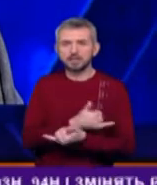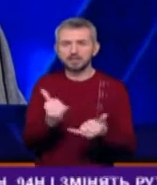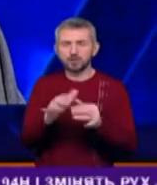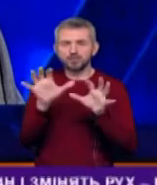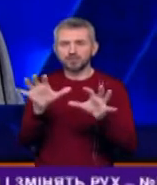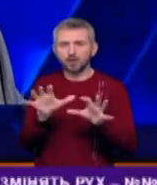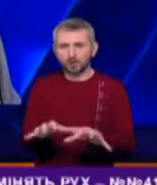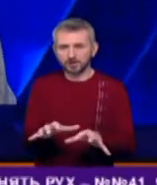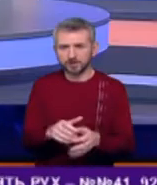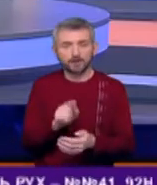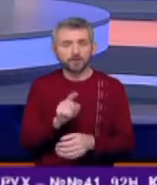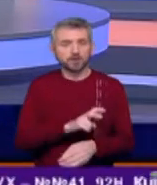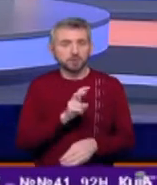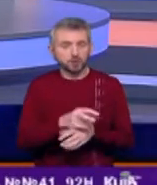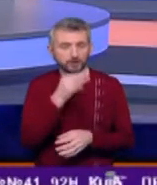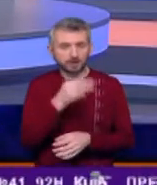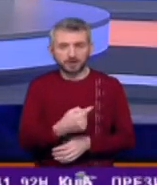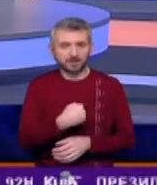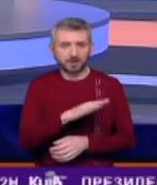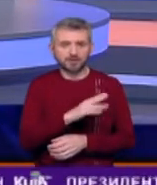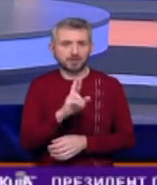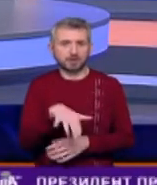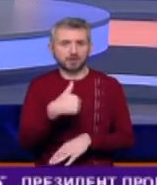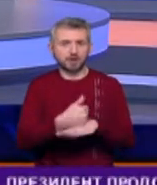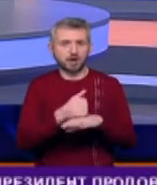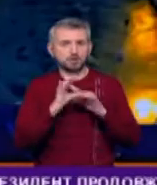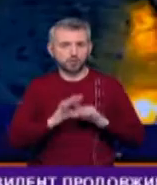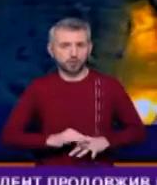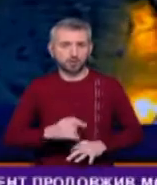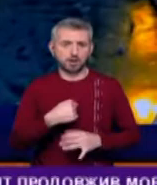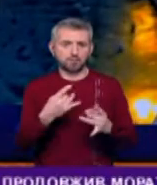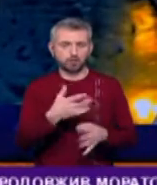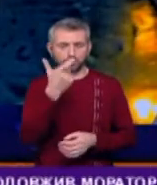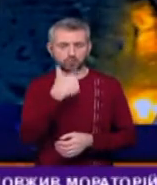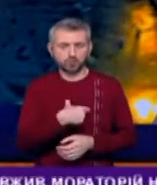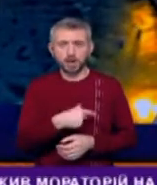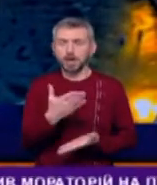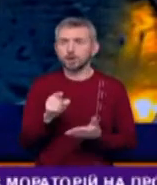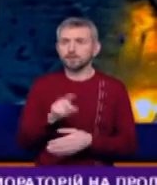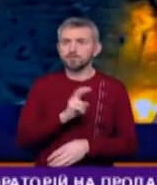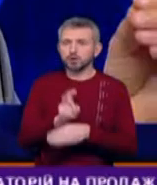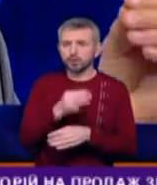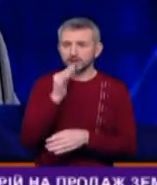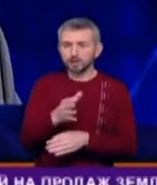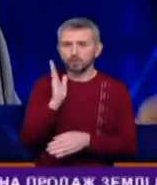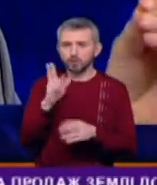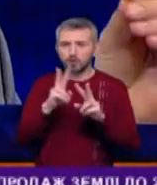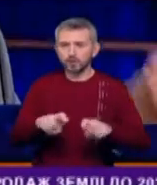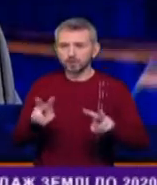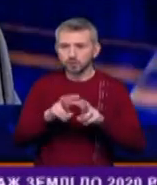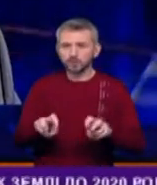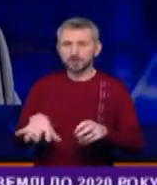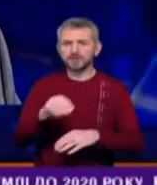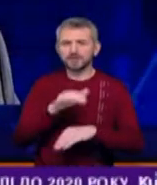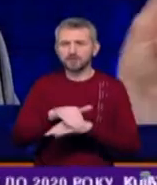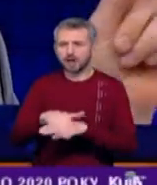законність, легітимність. Він же прийшов, сказав, що я тут не як генеральний, а як от просто приватний. Якщо б він прийшов і сказав, що він буде розслідувати всі